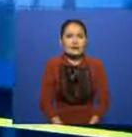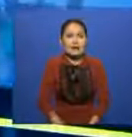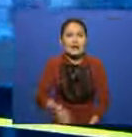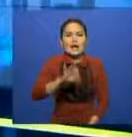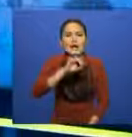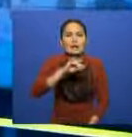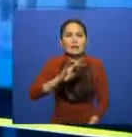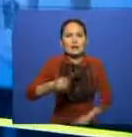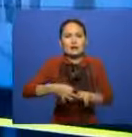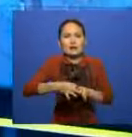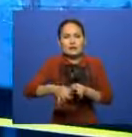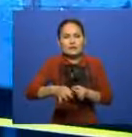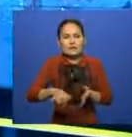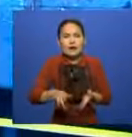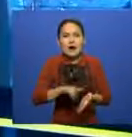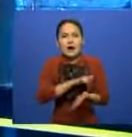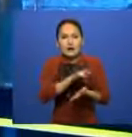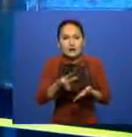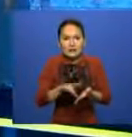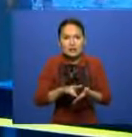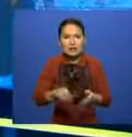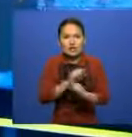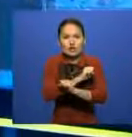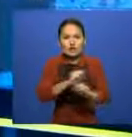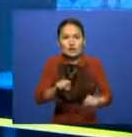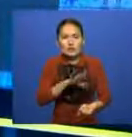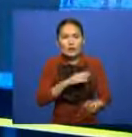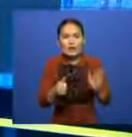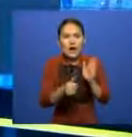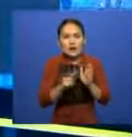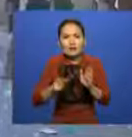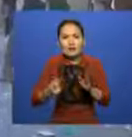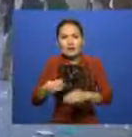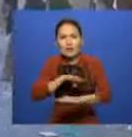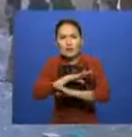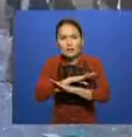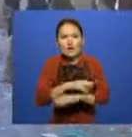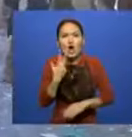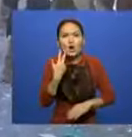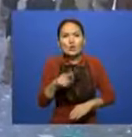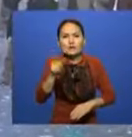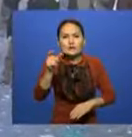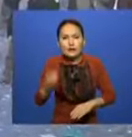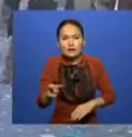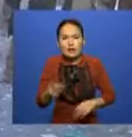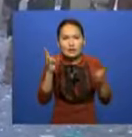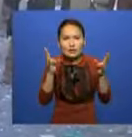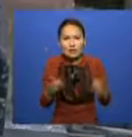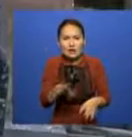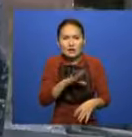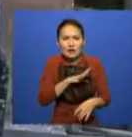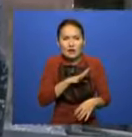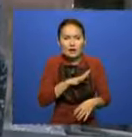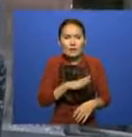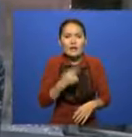Йемен астанасы Санада қатарынан бірнеше жарылыс болып, 6 адам қаза тапты, тағы 30-дан астам тұрғын жарақат алған. Жазым болғандар арасында